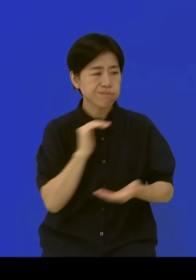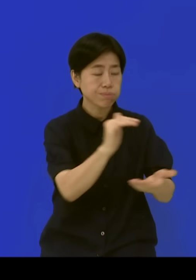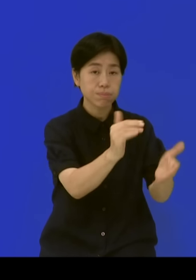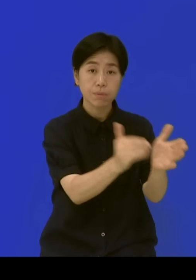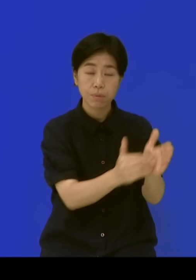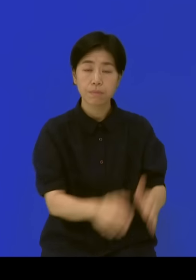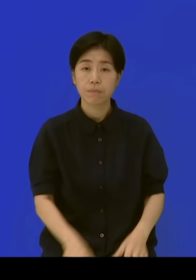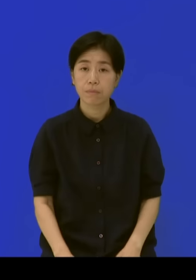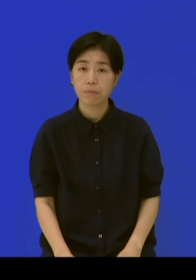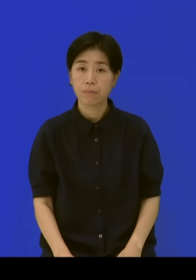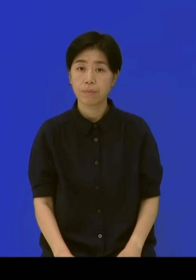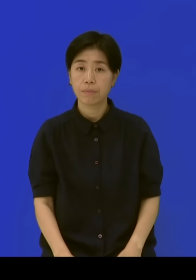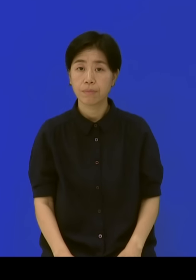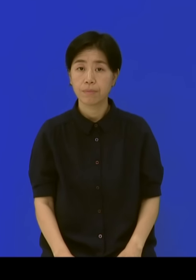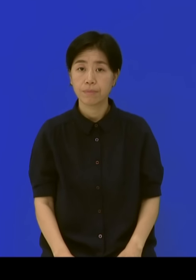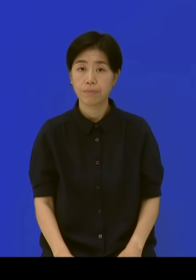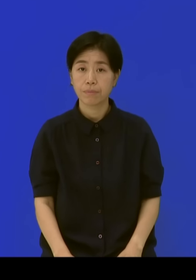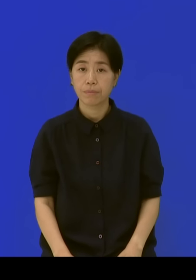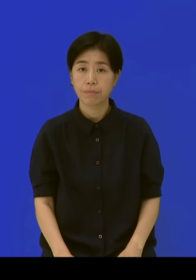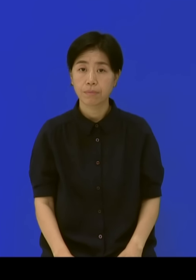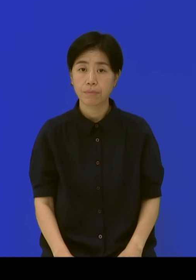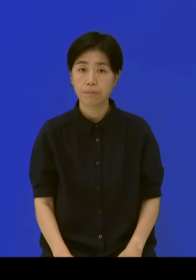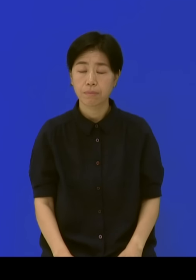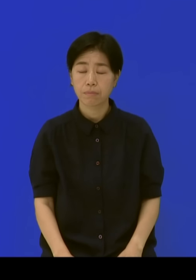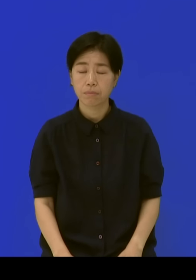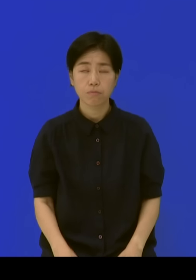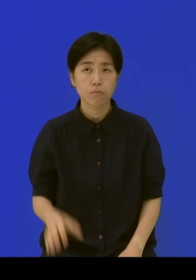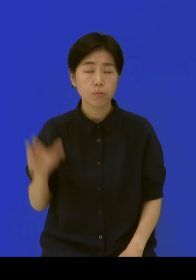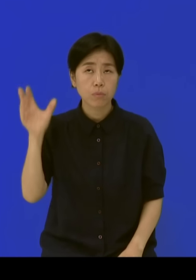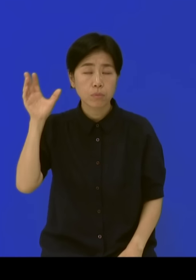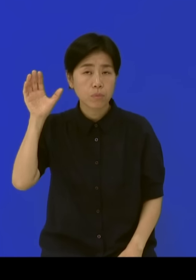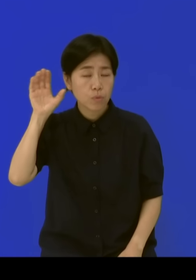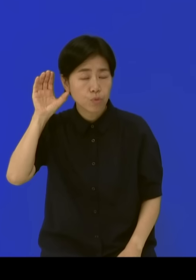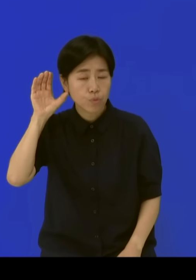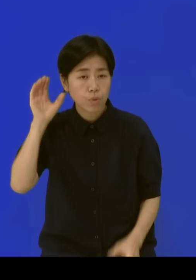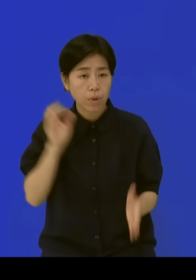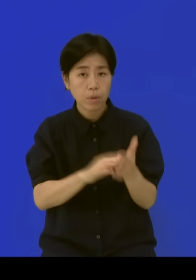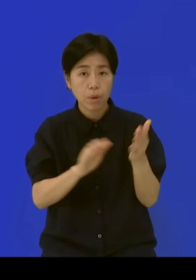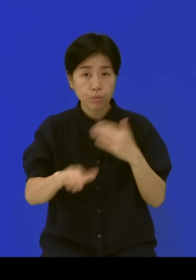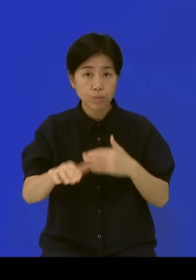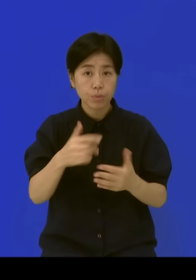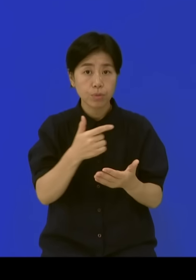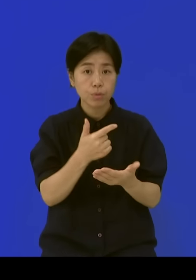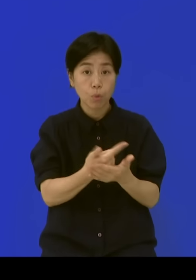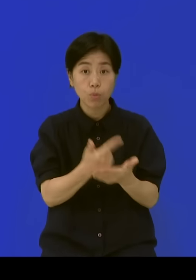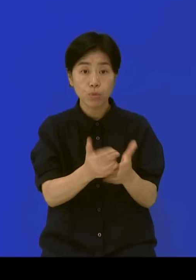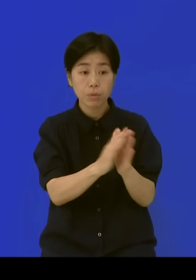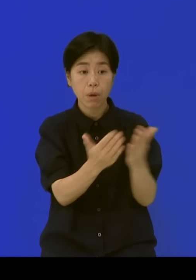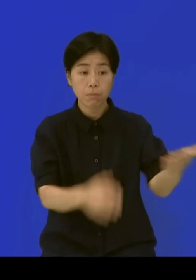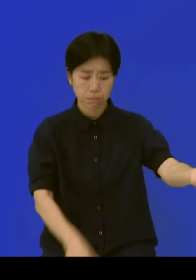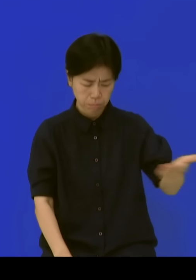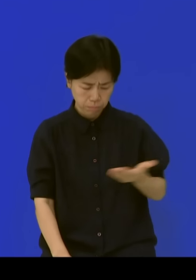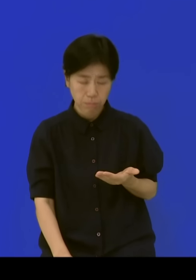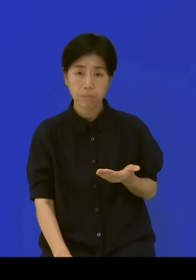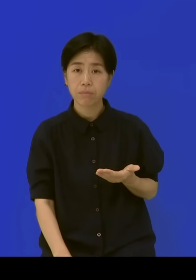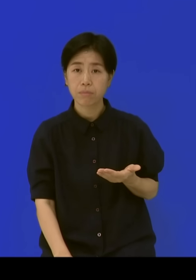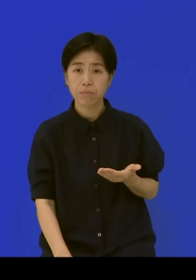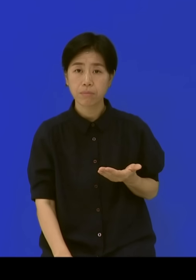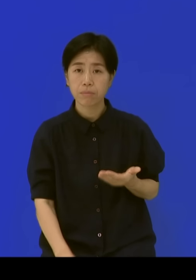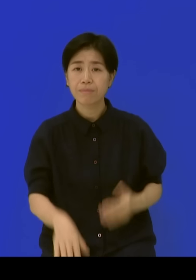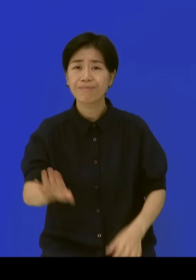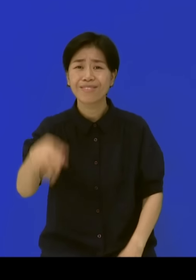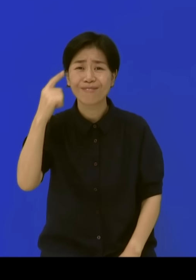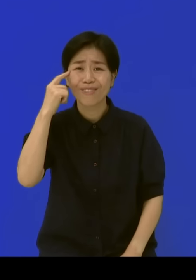네. 그랬더니 이 친구가 잠시 이렇게 잠자코 듣더니 예. 논문을 이렇게 하나 꺼내서 주는 거예요.